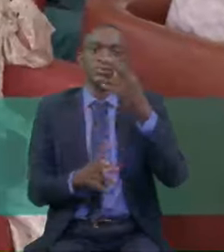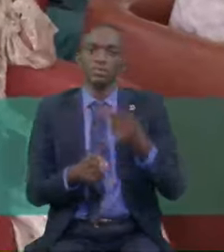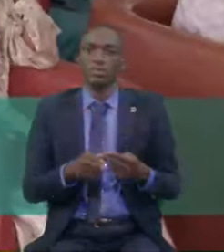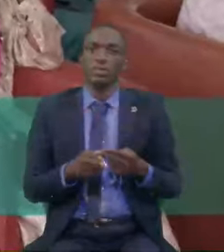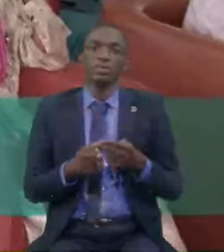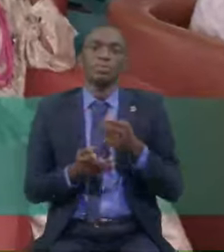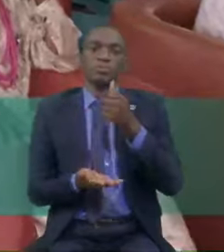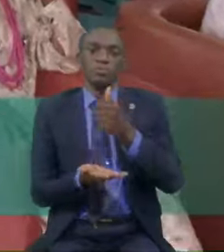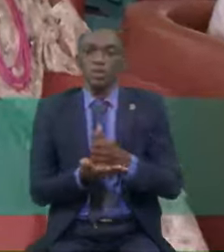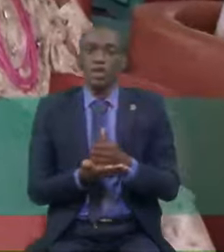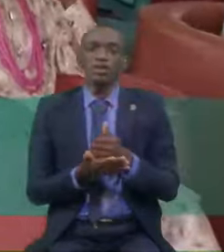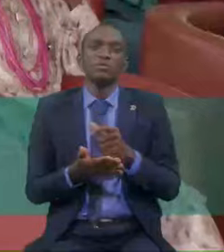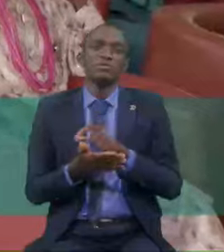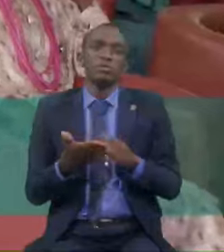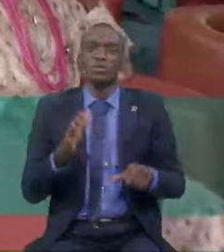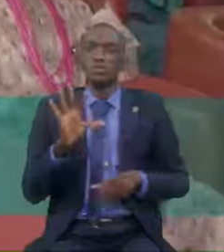Verset